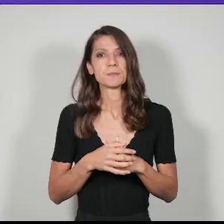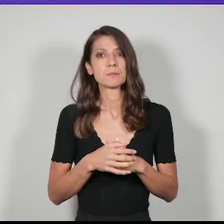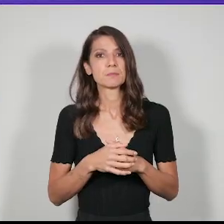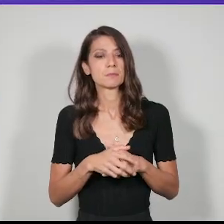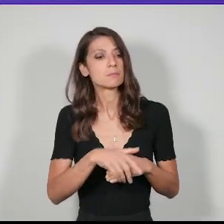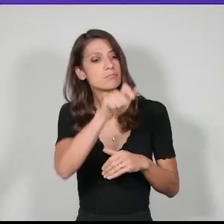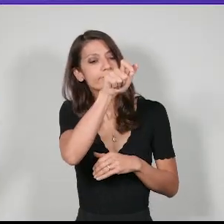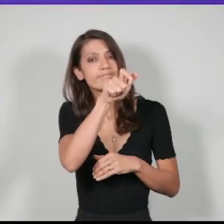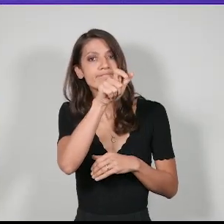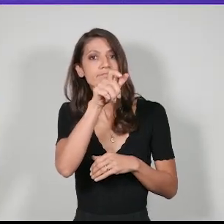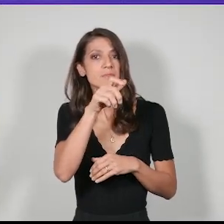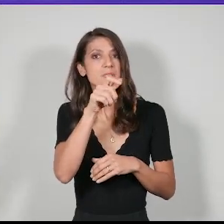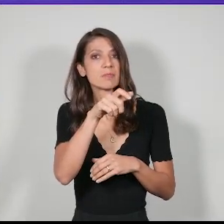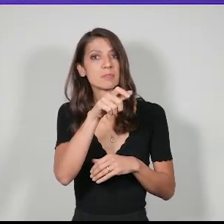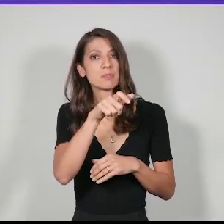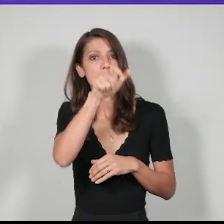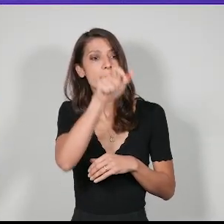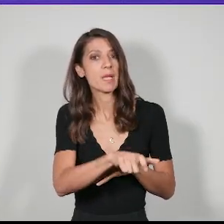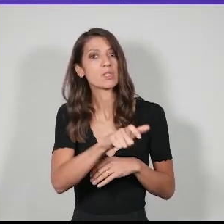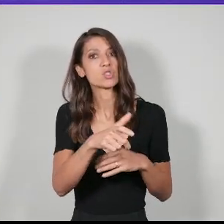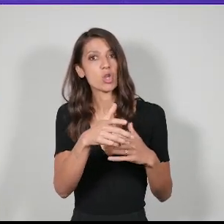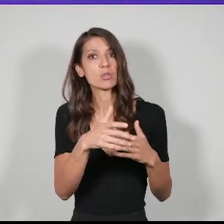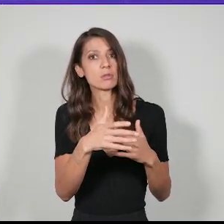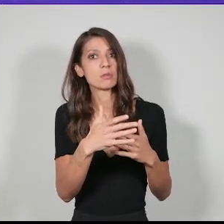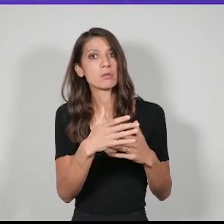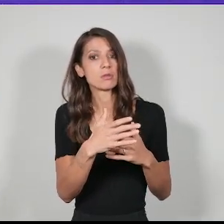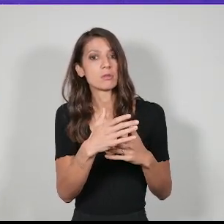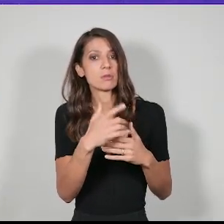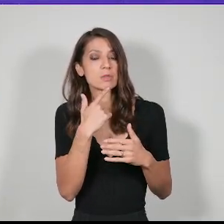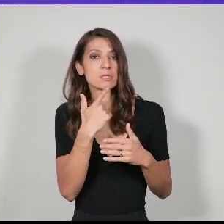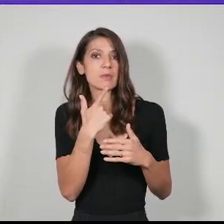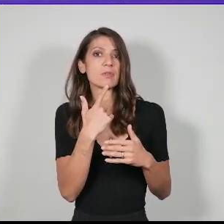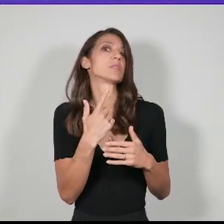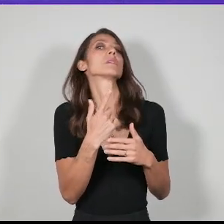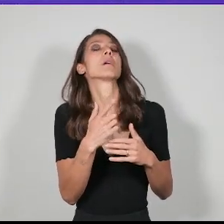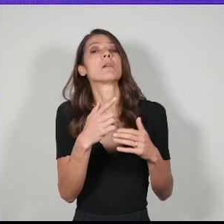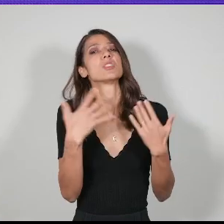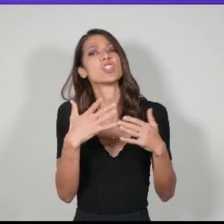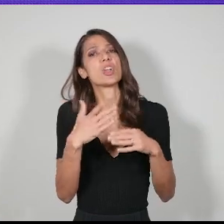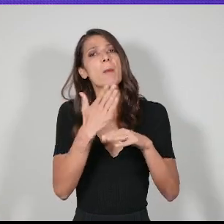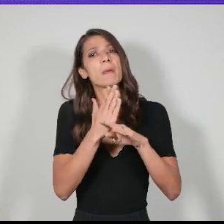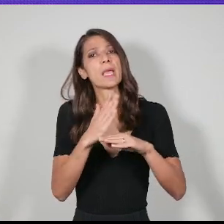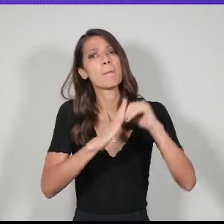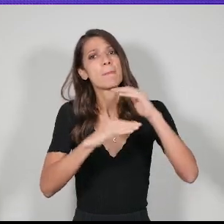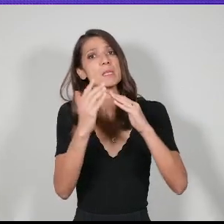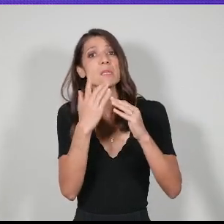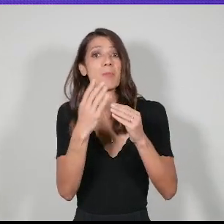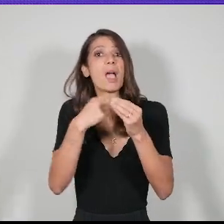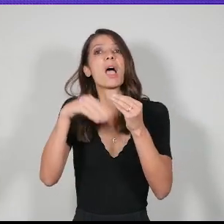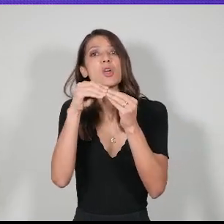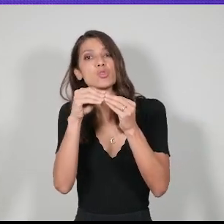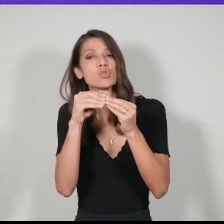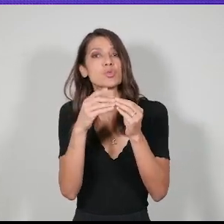qui est recherchée à partir d'un cœur de métier. Donc la spécialisation du case management vient enrichir le cœur de métier et c'est par exemple